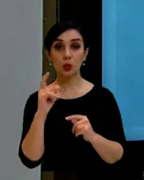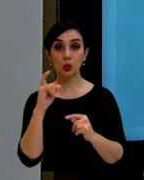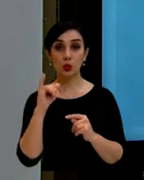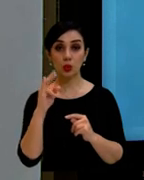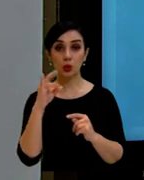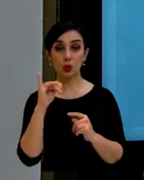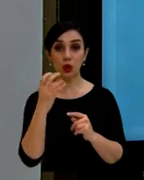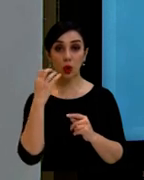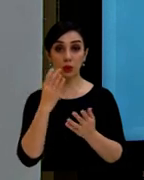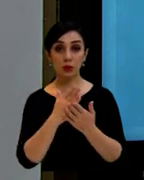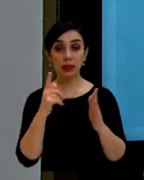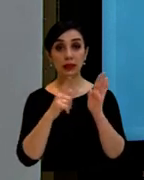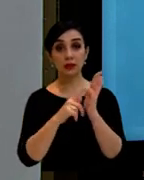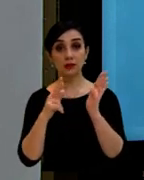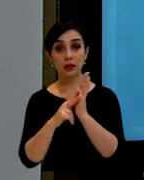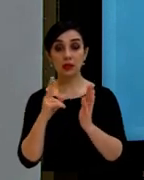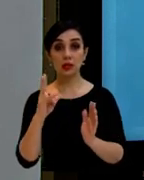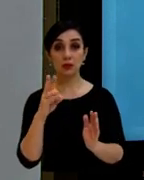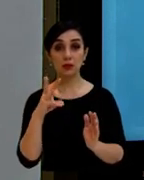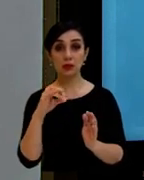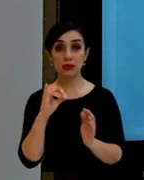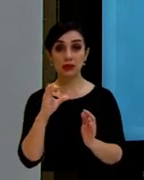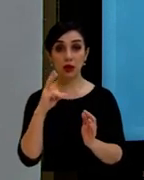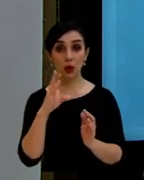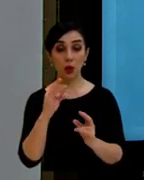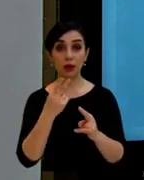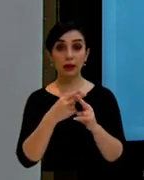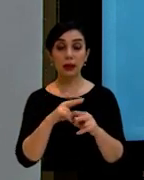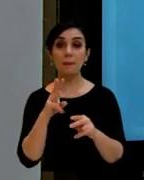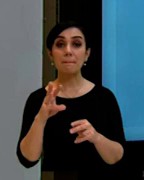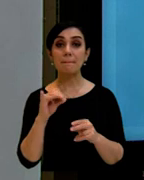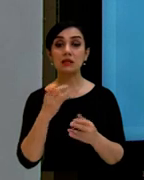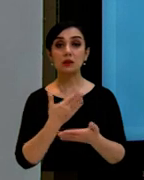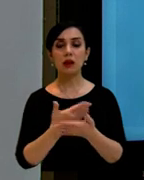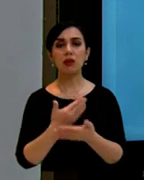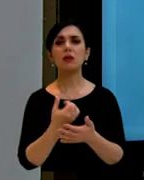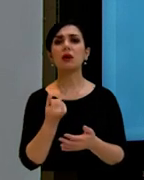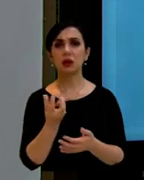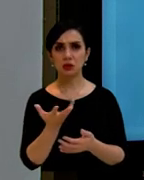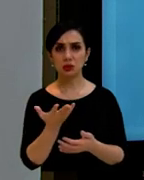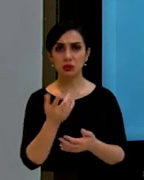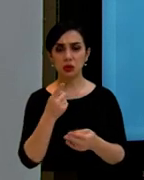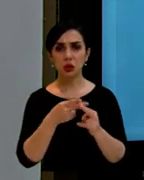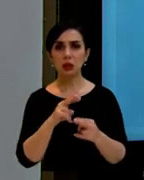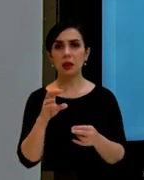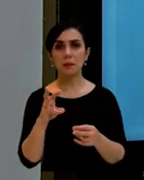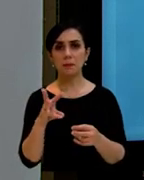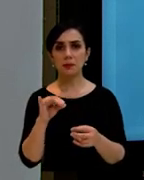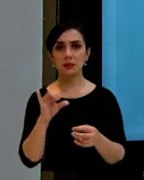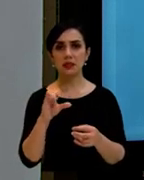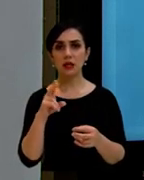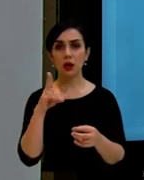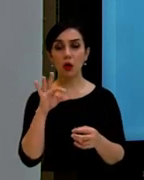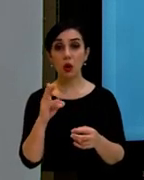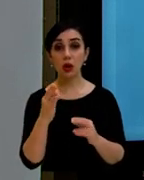edi. 7-8 misqol keladi, deyapti. Misqol taxminan qancha ekan? Demak, qadimda